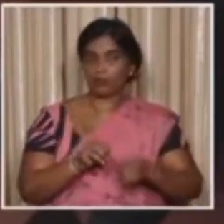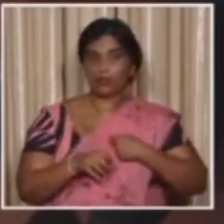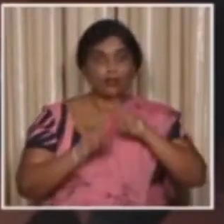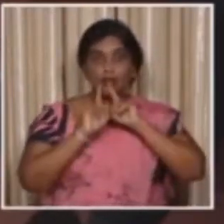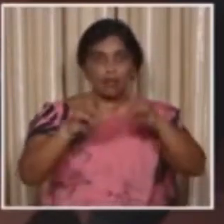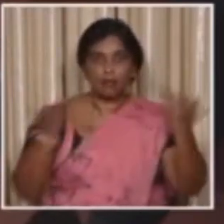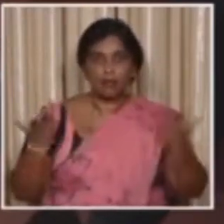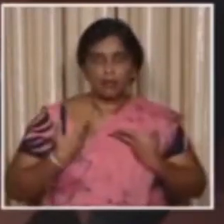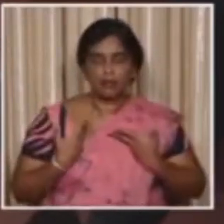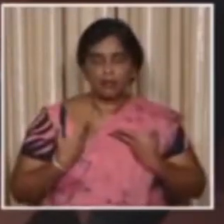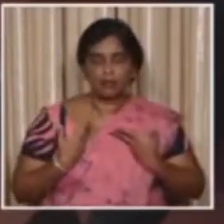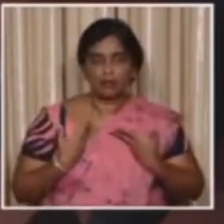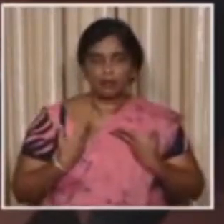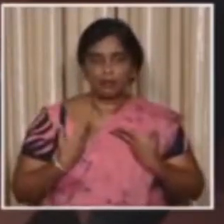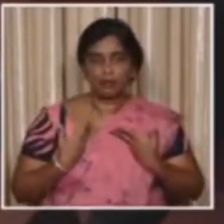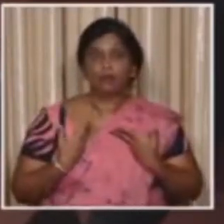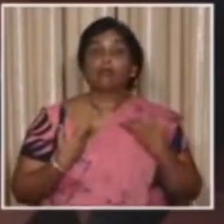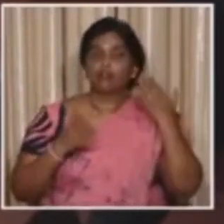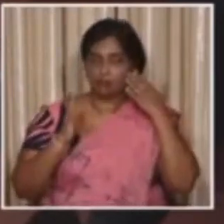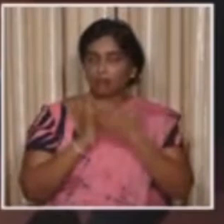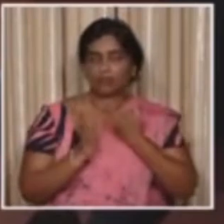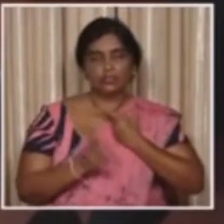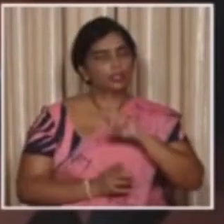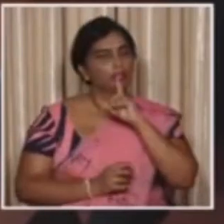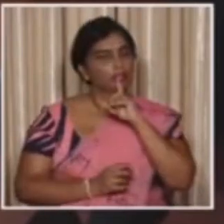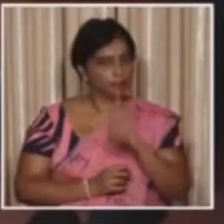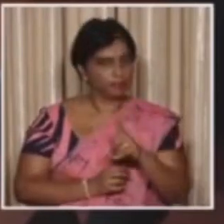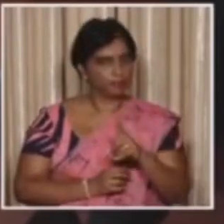බැරිද මේ ස්වභාවය ඒ පිළිමද අපි කියලා තිබෙනවා